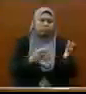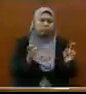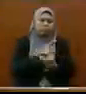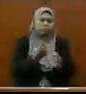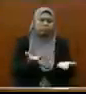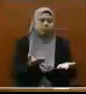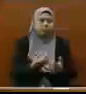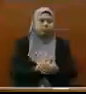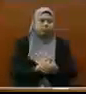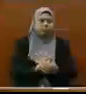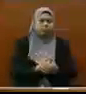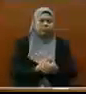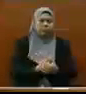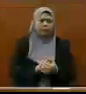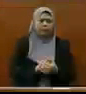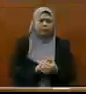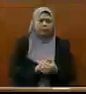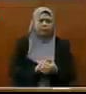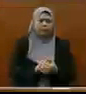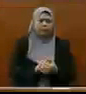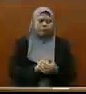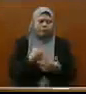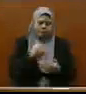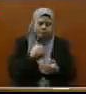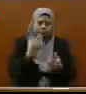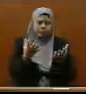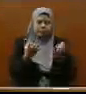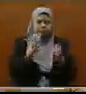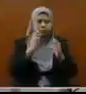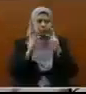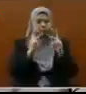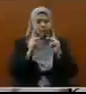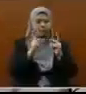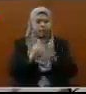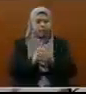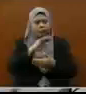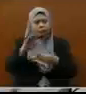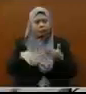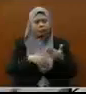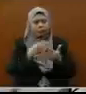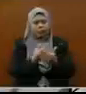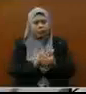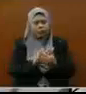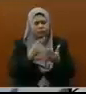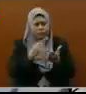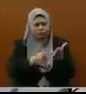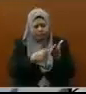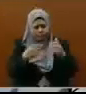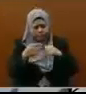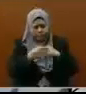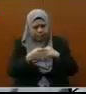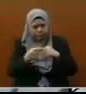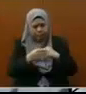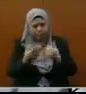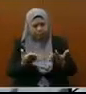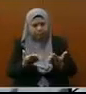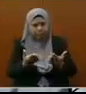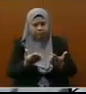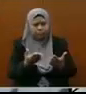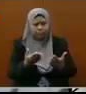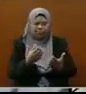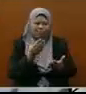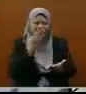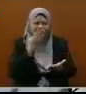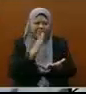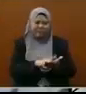yang seterusnya saya nak katakan, semua sangkaan dan juga tomahan tersebut adalah meleset sama sekali